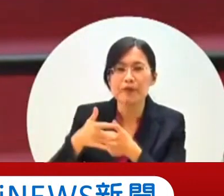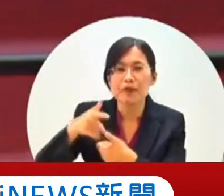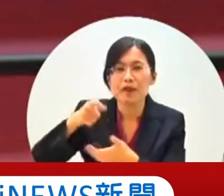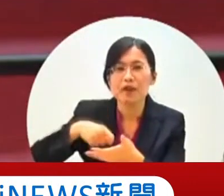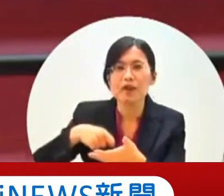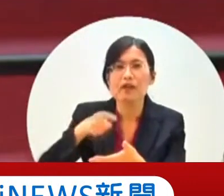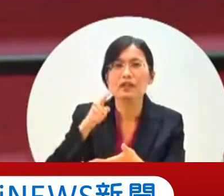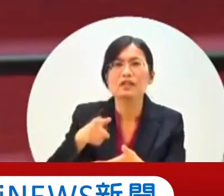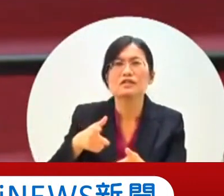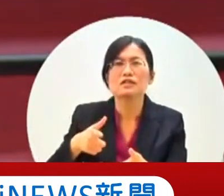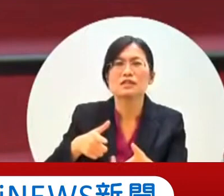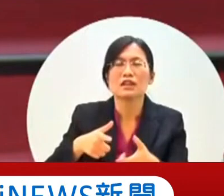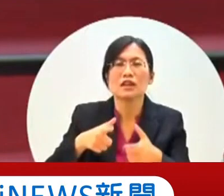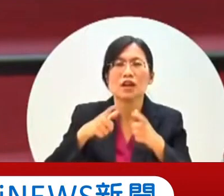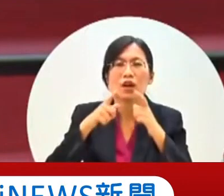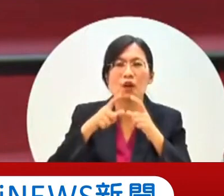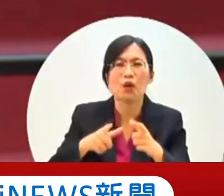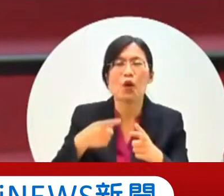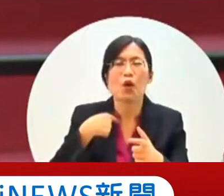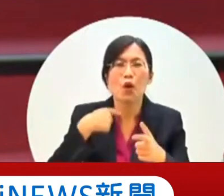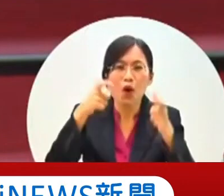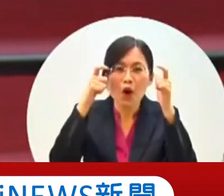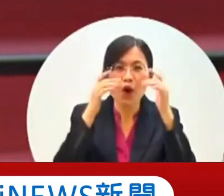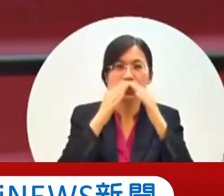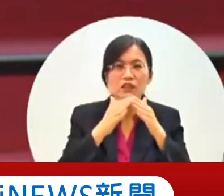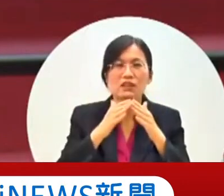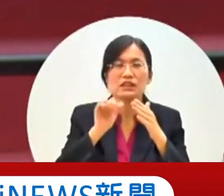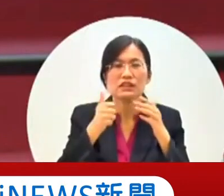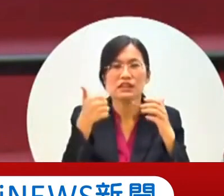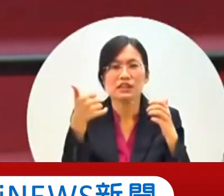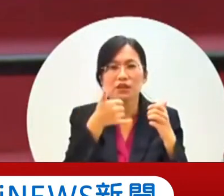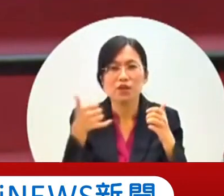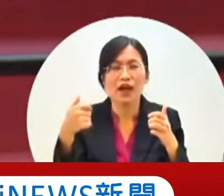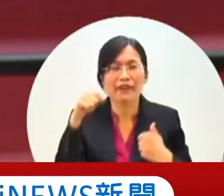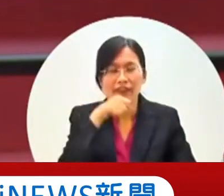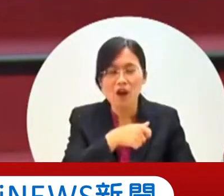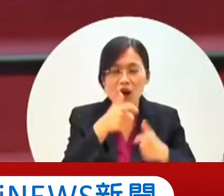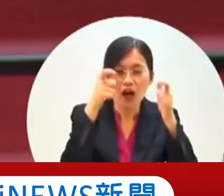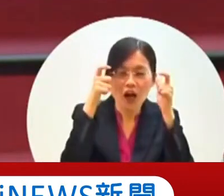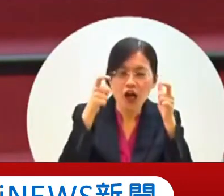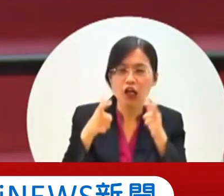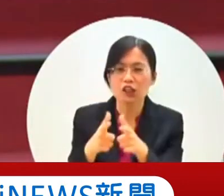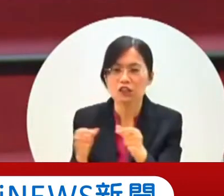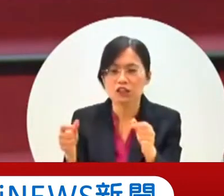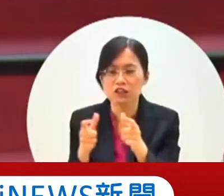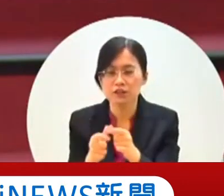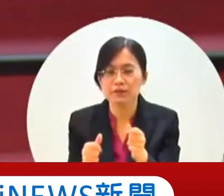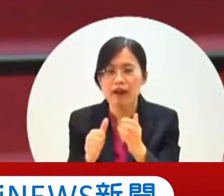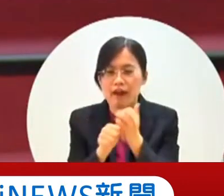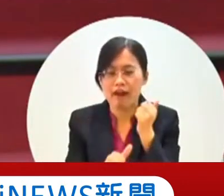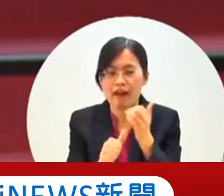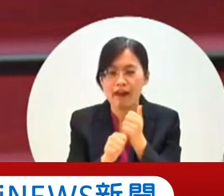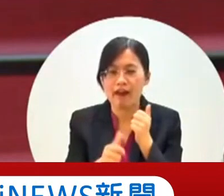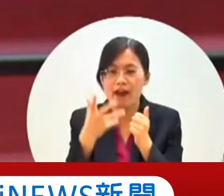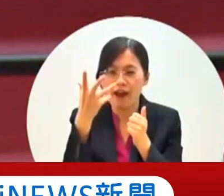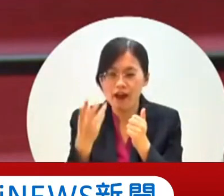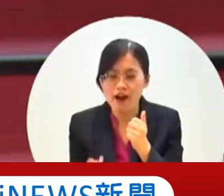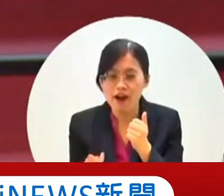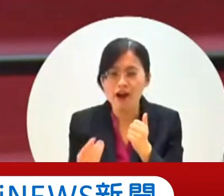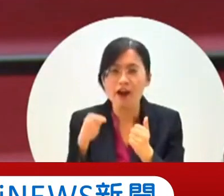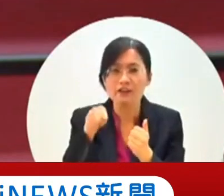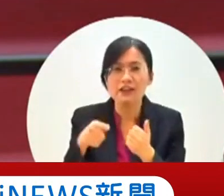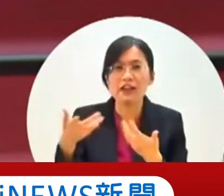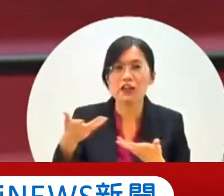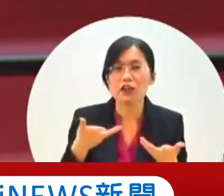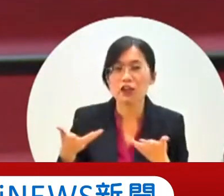是一个高雄市议员，在上个月以台湾高雄及日本少子化的这个问题啊，请教市长